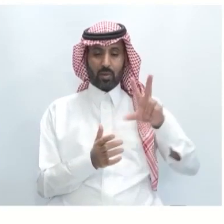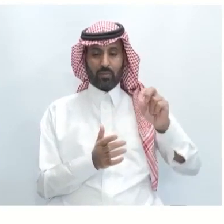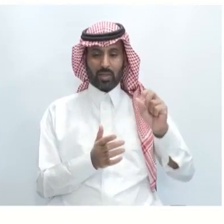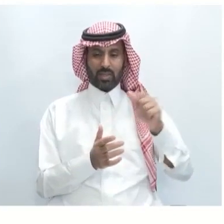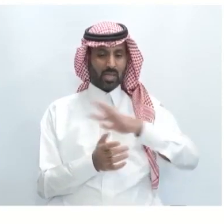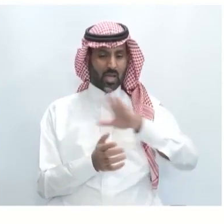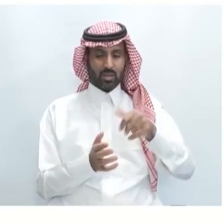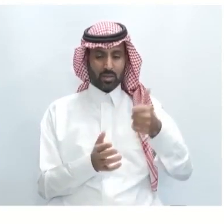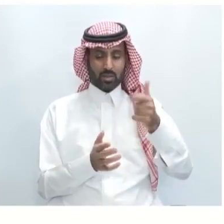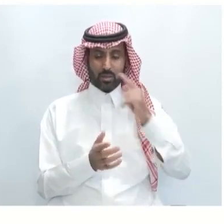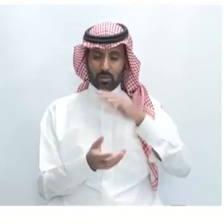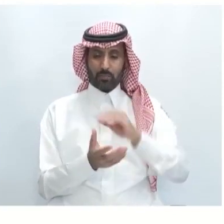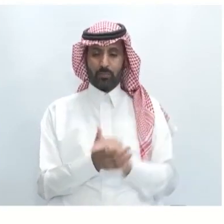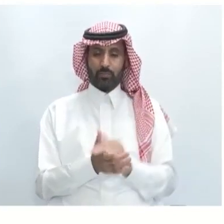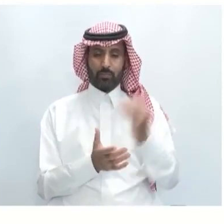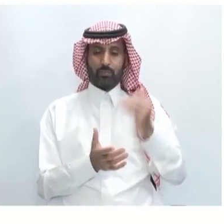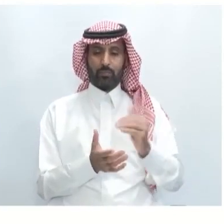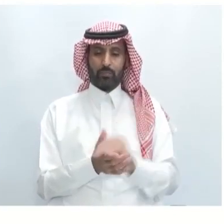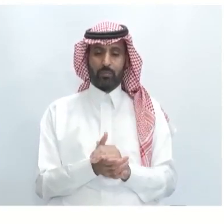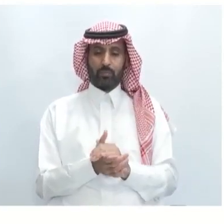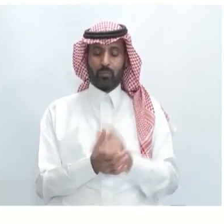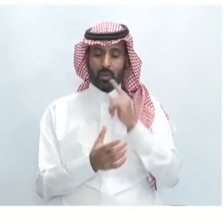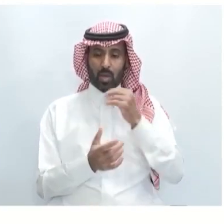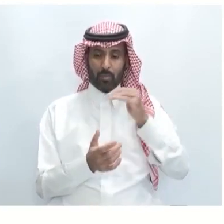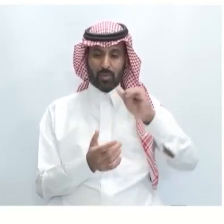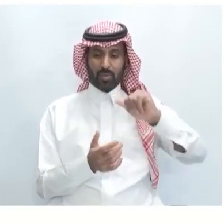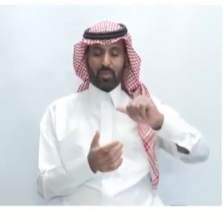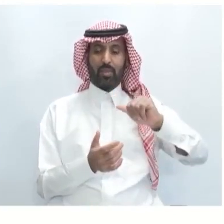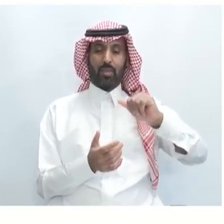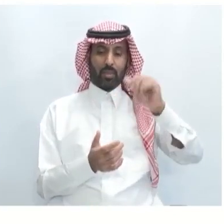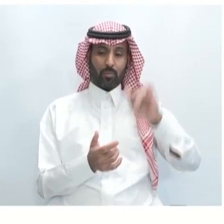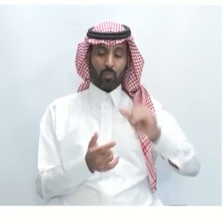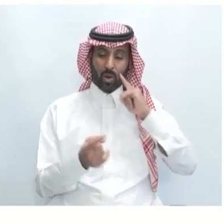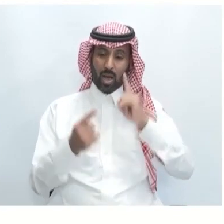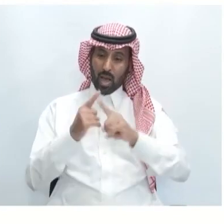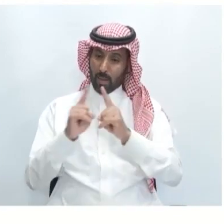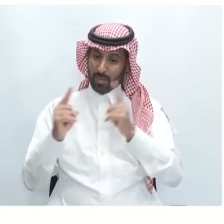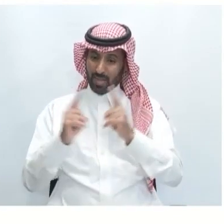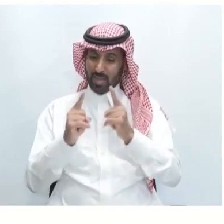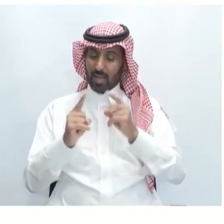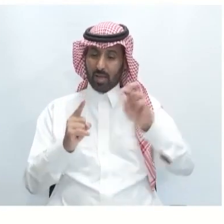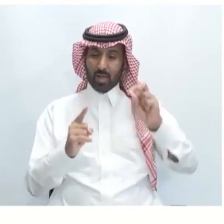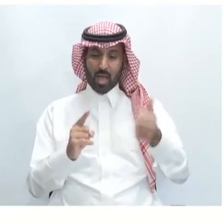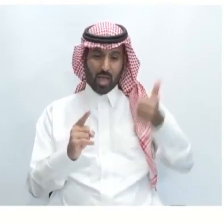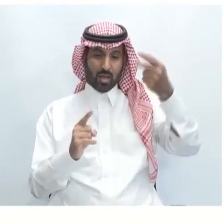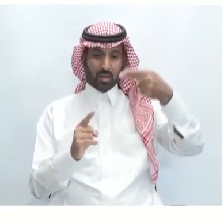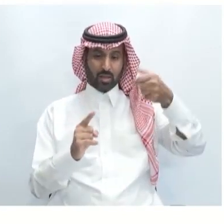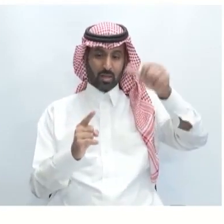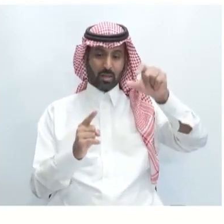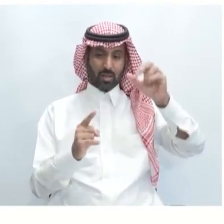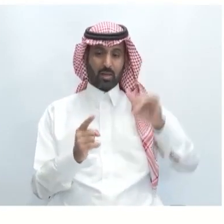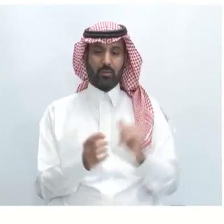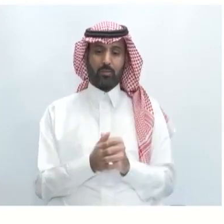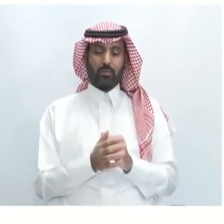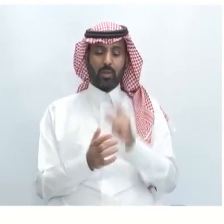جميع المتبقي هو عباره عن اليفاتي حمضي مقابل قاعدي الحمضي كان لدينا حمض الجلوتاميك والقاعدي هو اللايسين